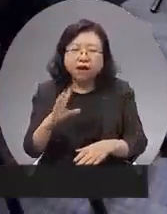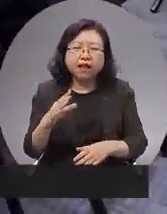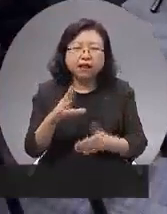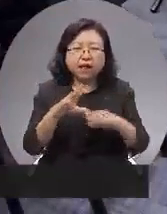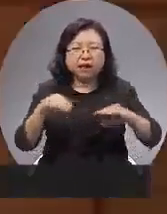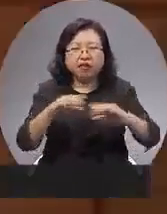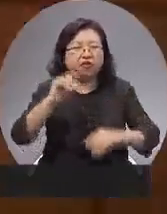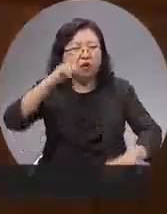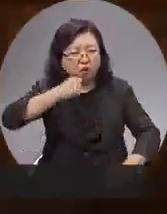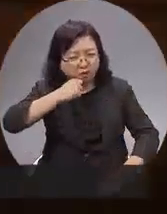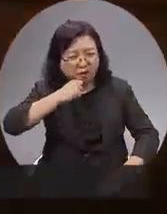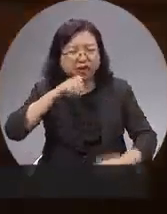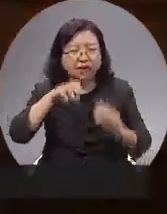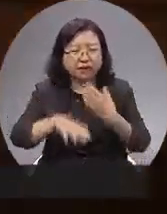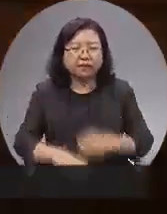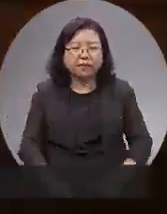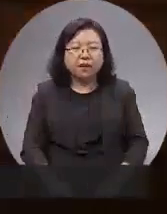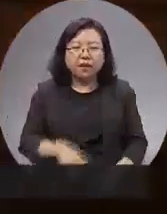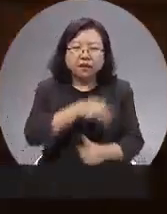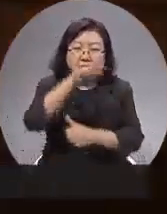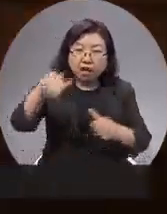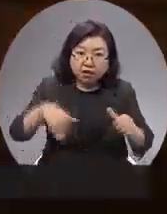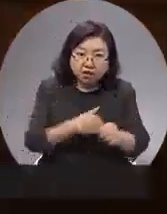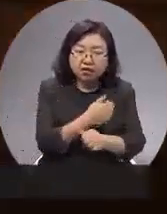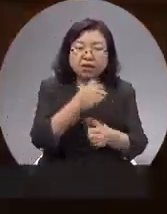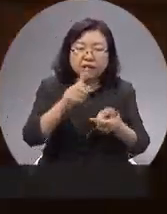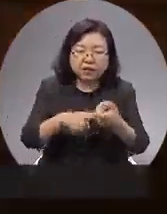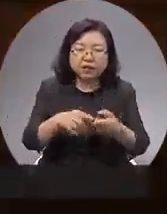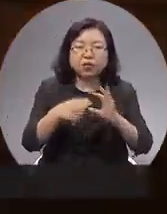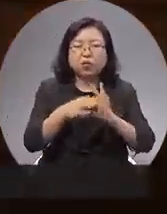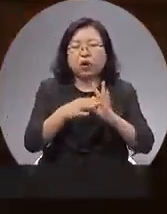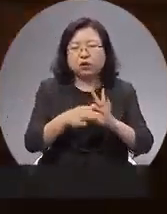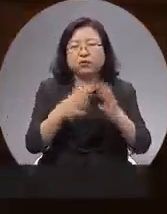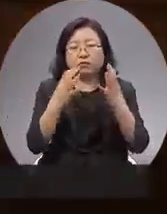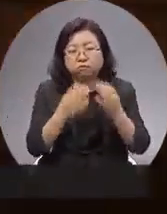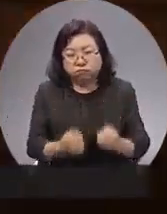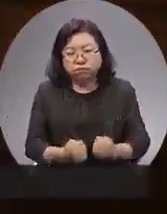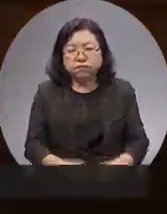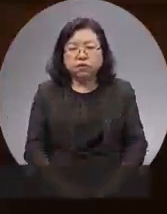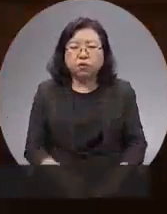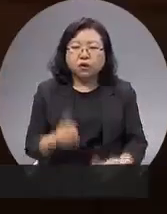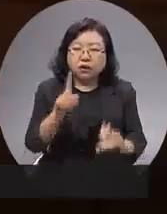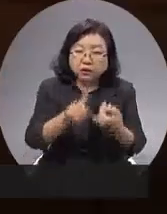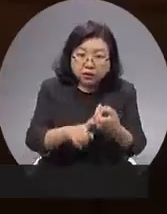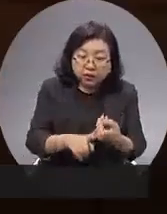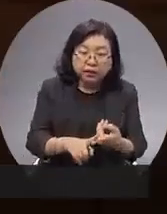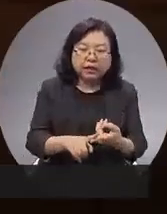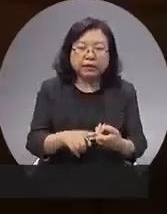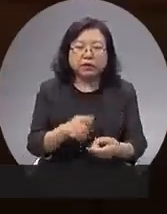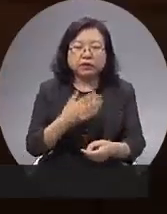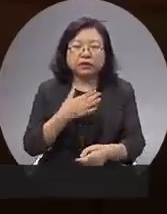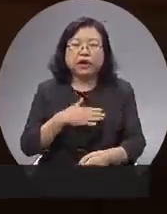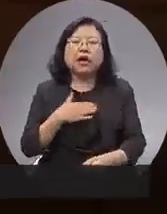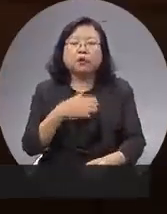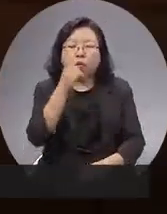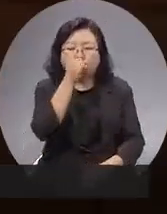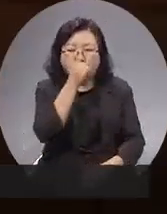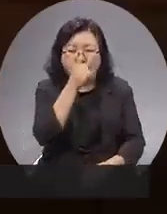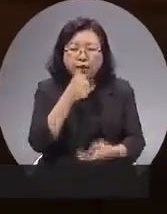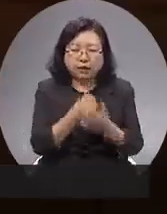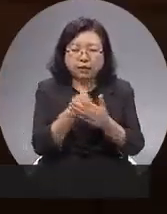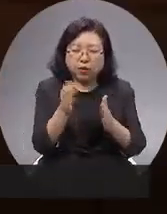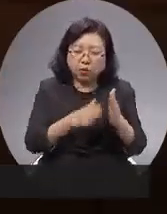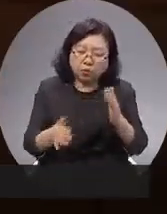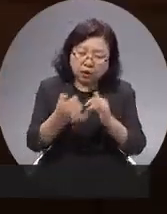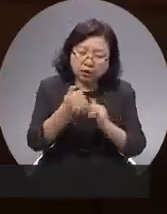답했습니다. 환경 문제에 대해서 제가 관심 많이 갖고 이 문제에 대해서 천착하고 있어서